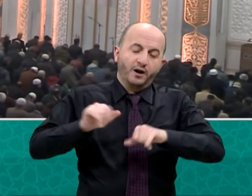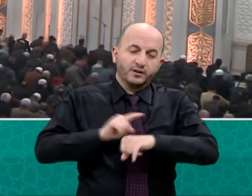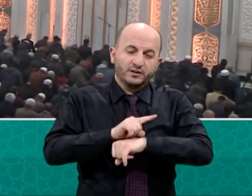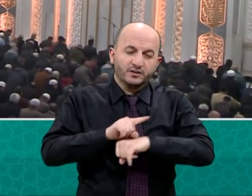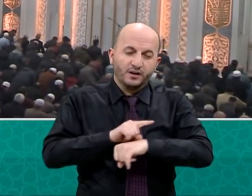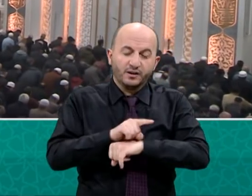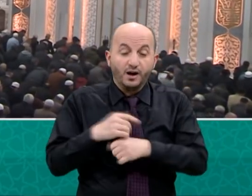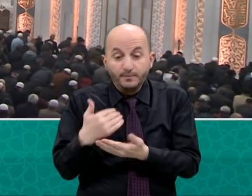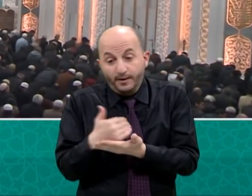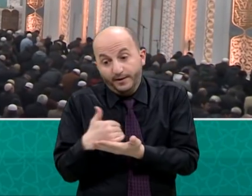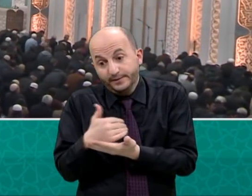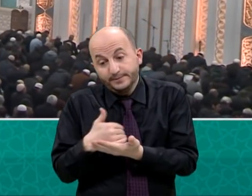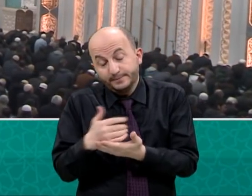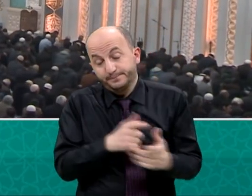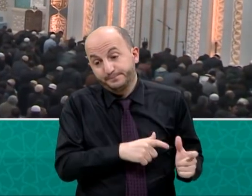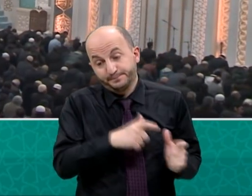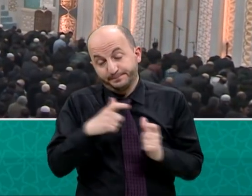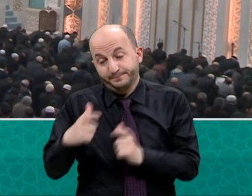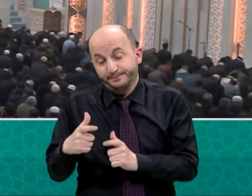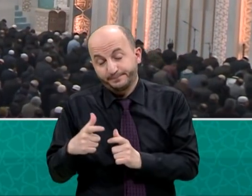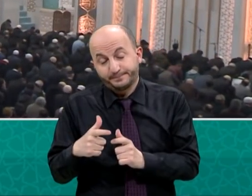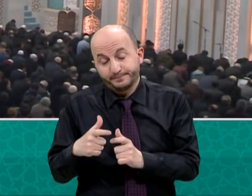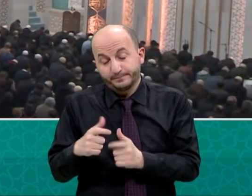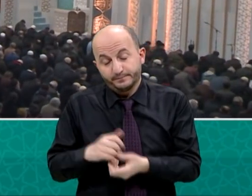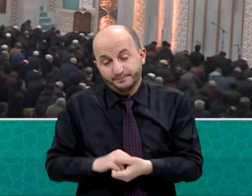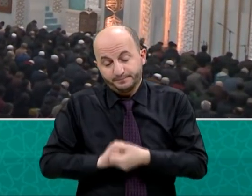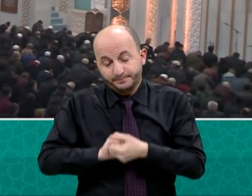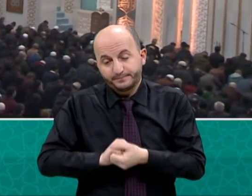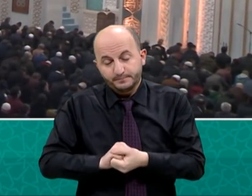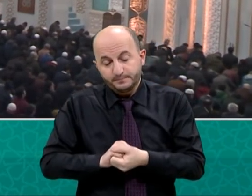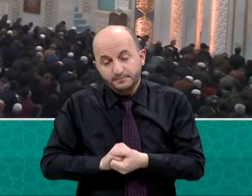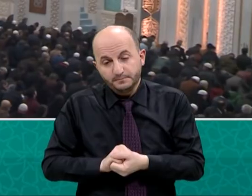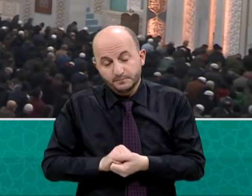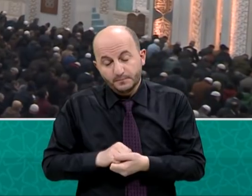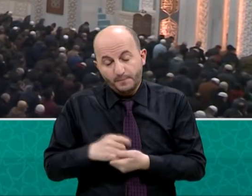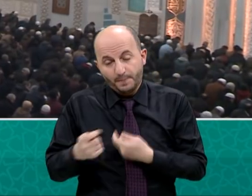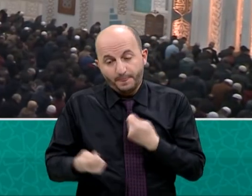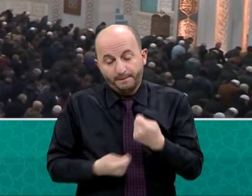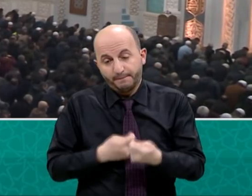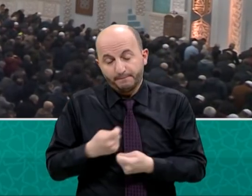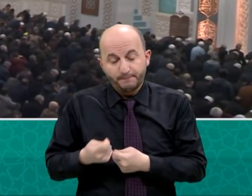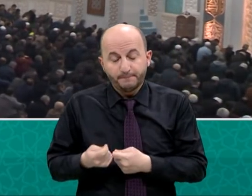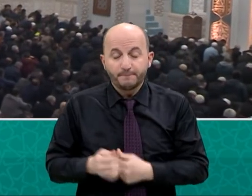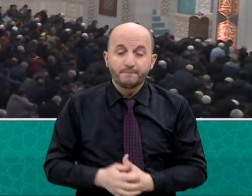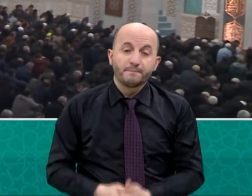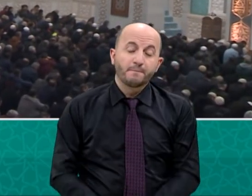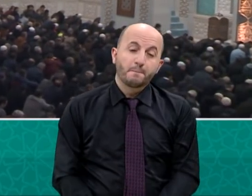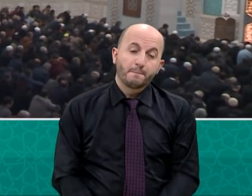zamanda amellerimize de taşıyarak bir sadakat tavrı ortaya koymak.